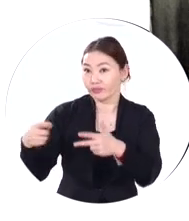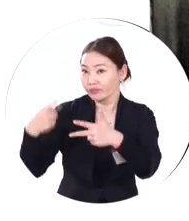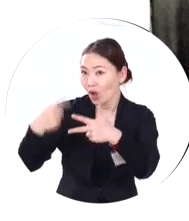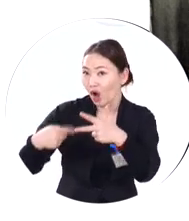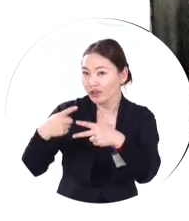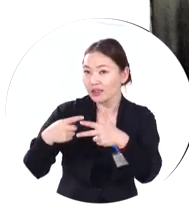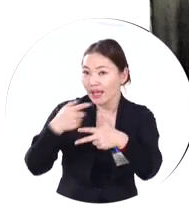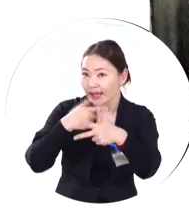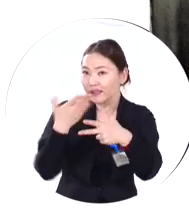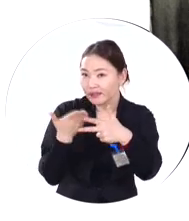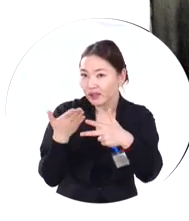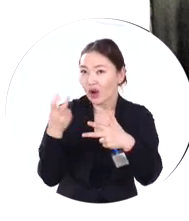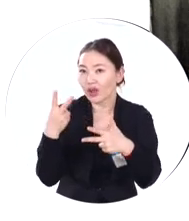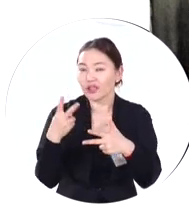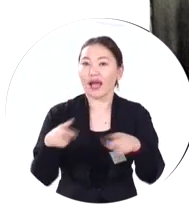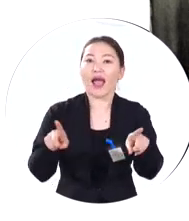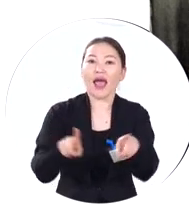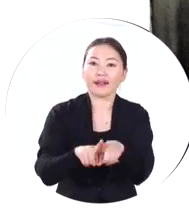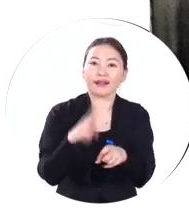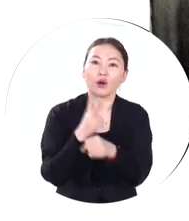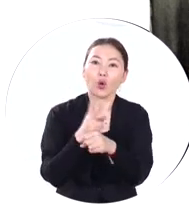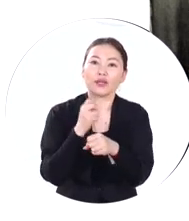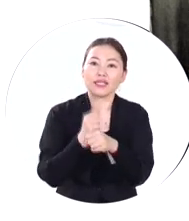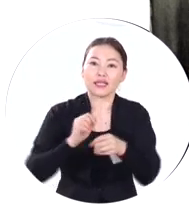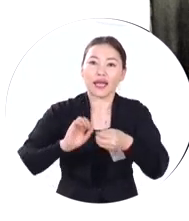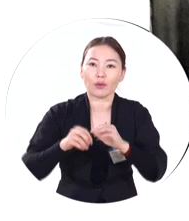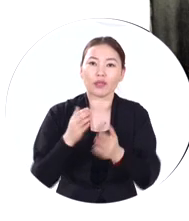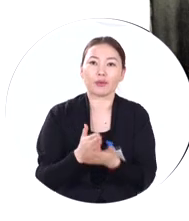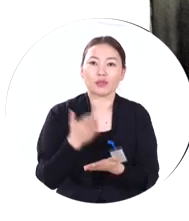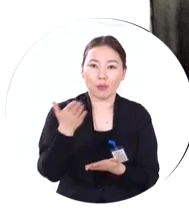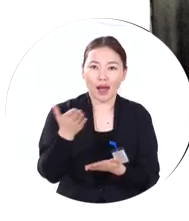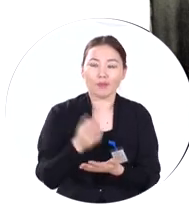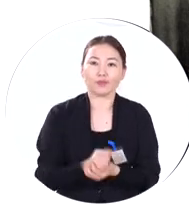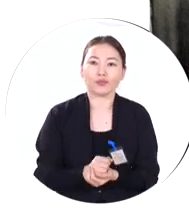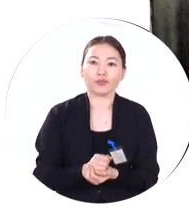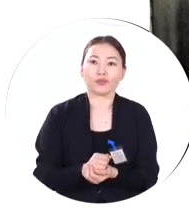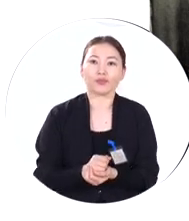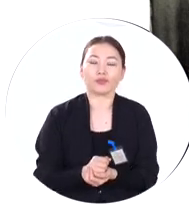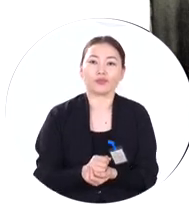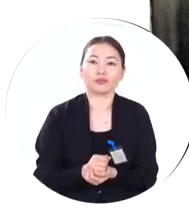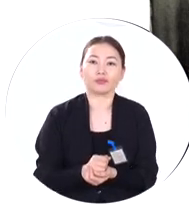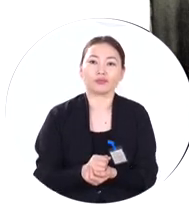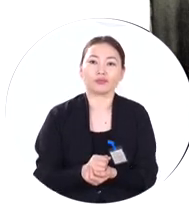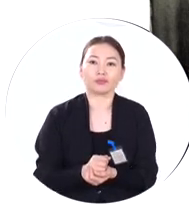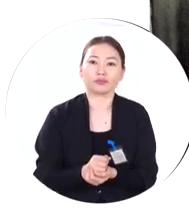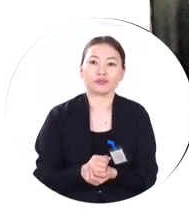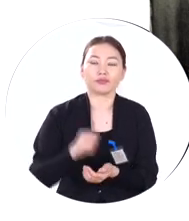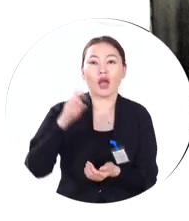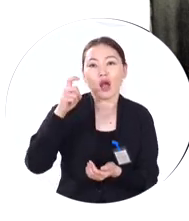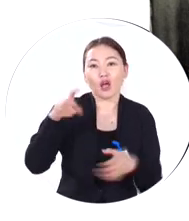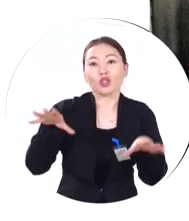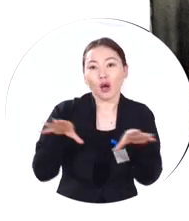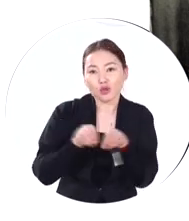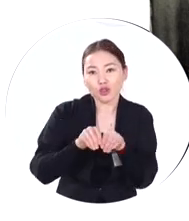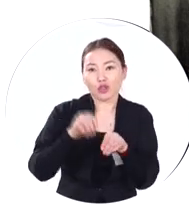олгогдсон албан ёсны нэр нь зарлигаар зарсан ховдод сууж хэрэг шийдвэрч сайдын ам. Үүнийг товчлон ховдын амбан,